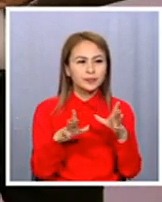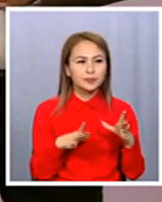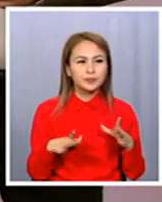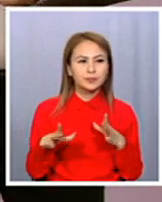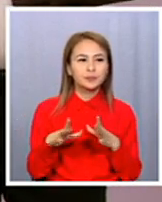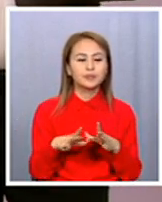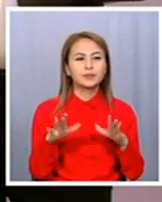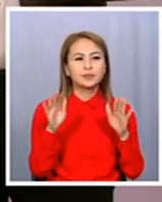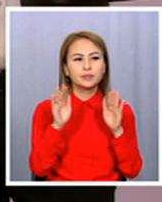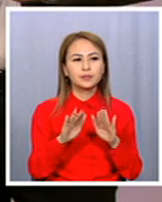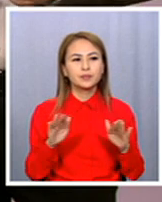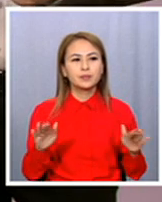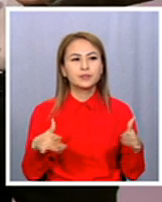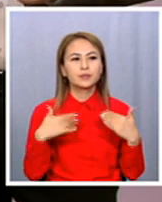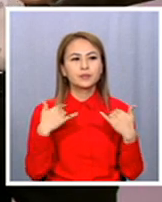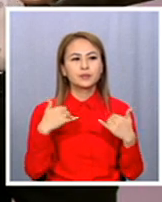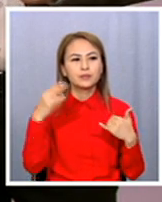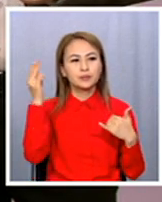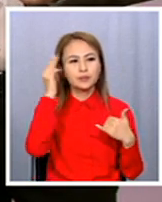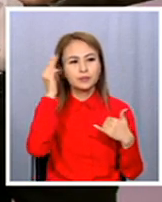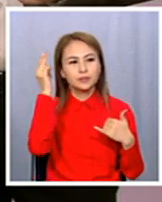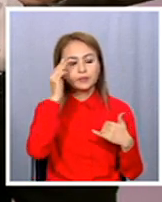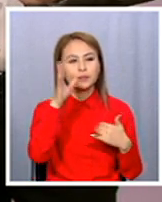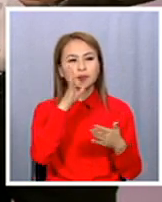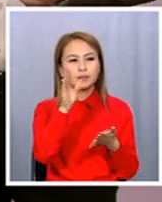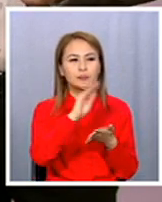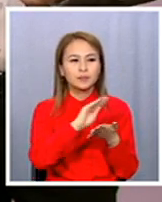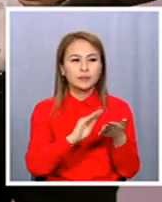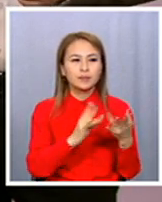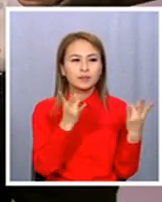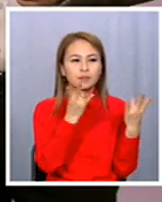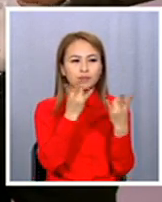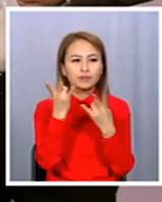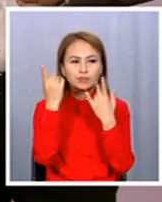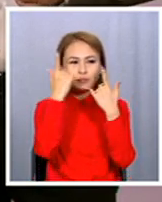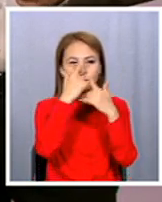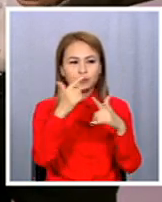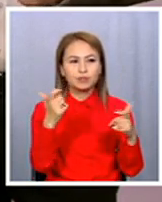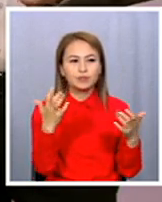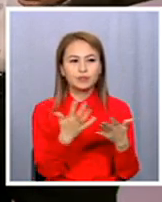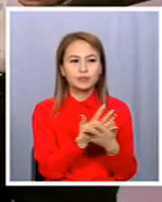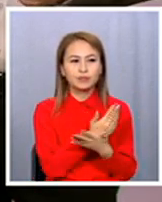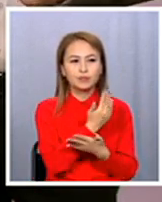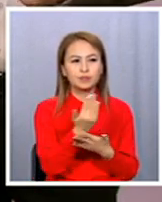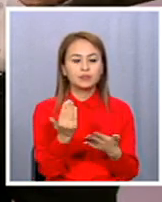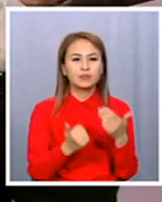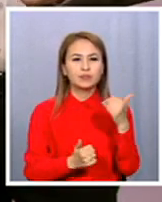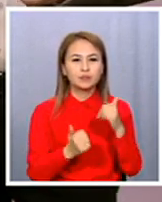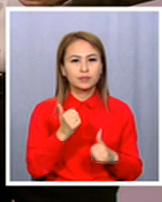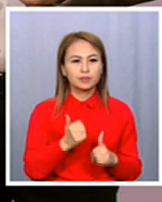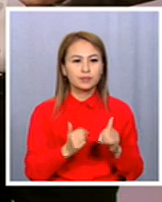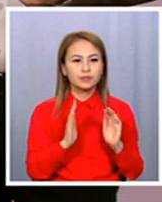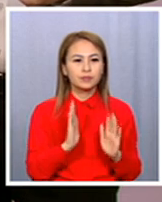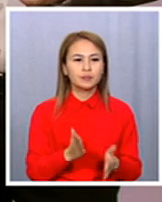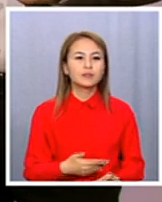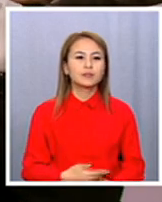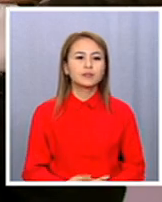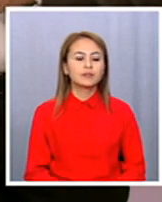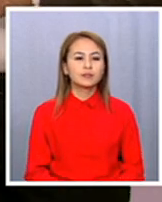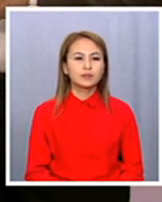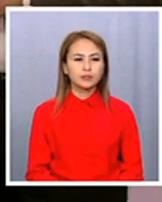Балалар, бүгінгі сабағымызда шығармалардан қажетті ақпараттарды табасыңдар, және оларды салыстырасыңдар.